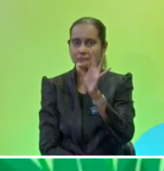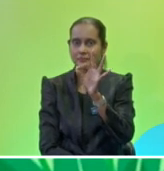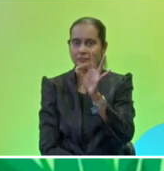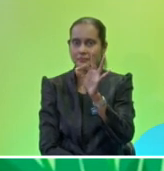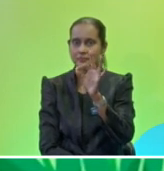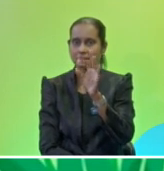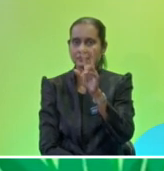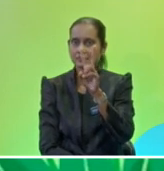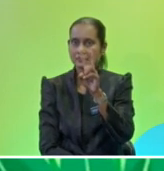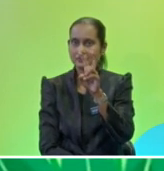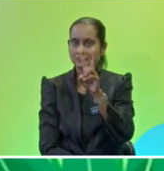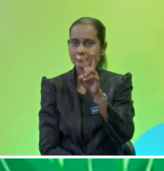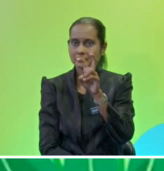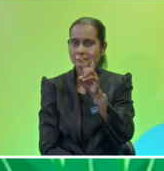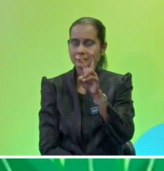19